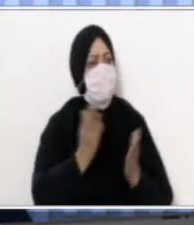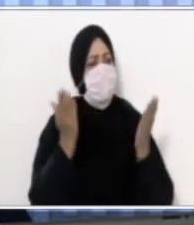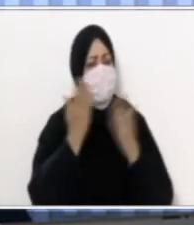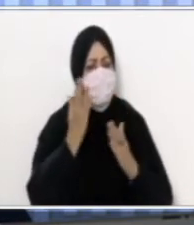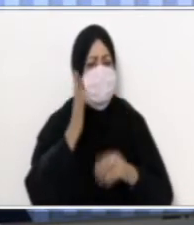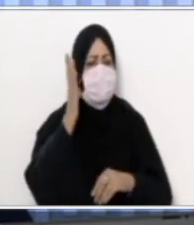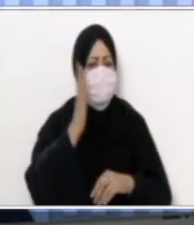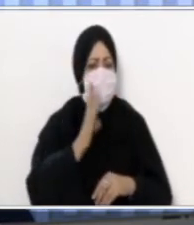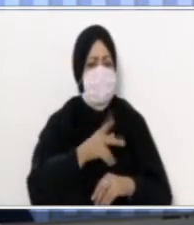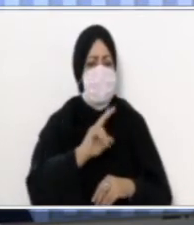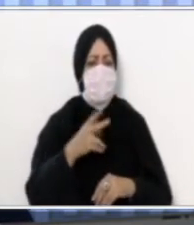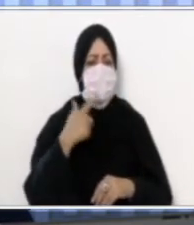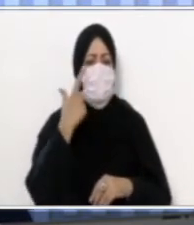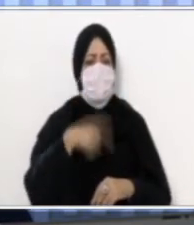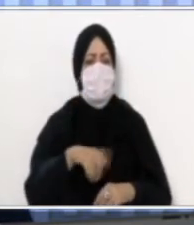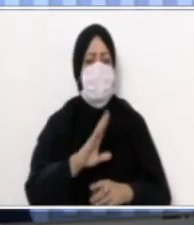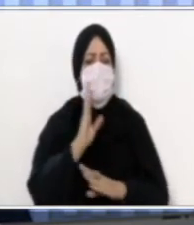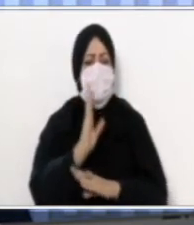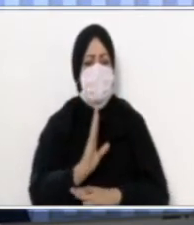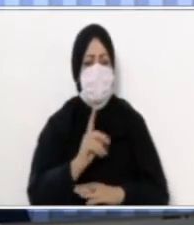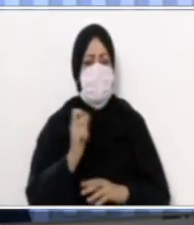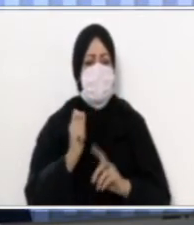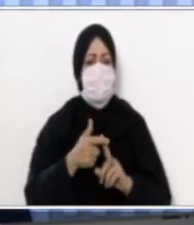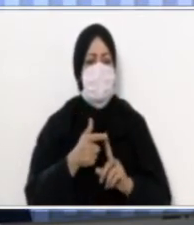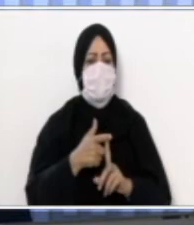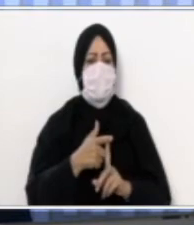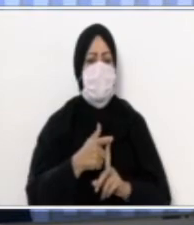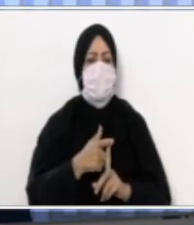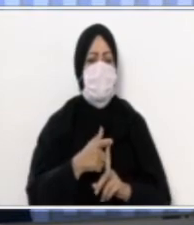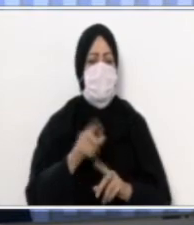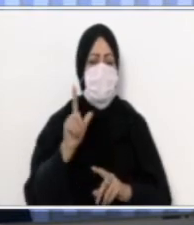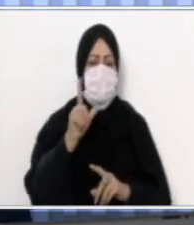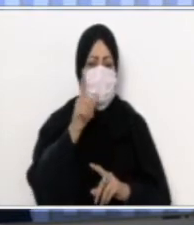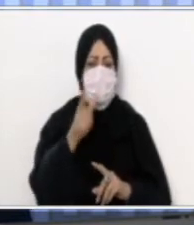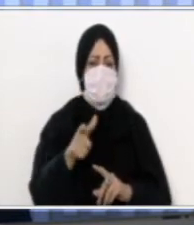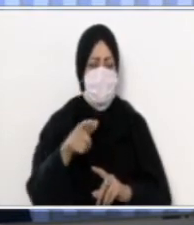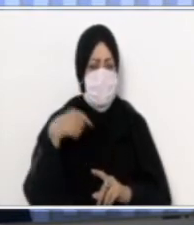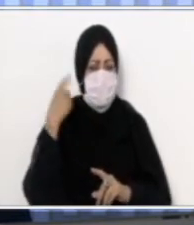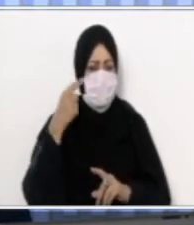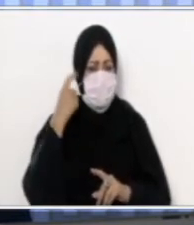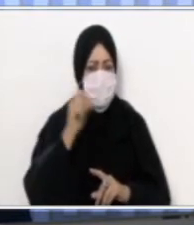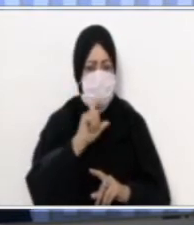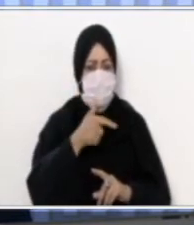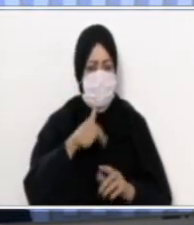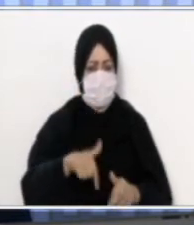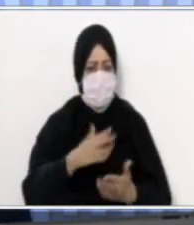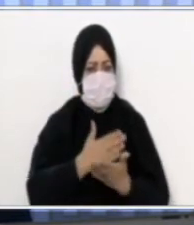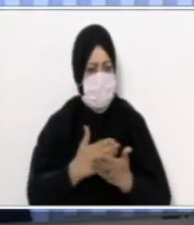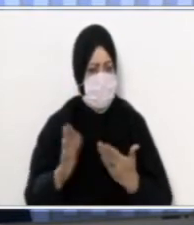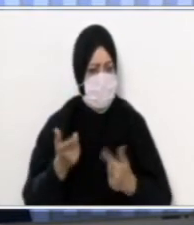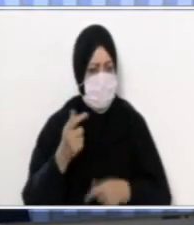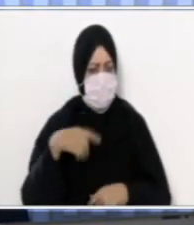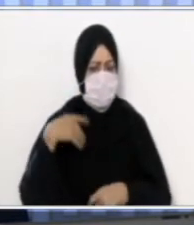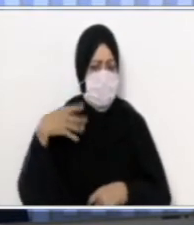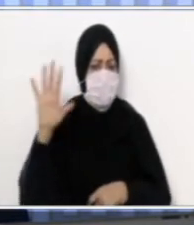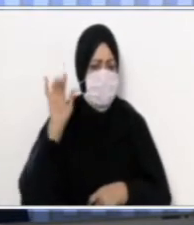وانت بعد ما اغتسلتي، لا تلتفتي لهذا أبدا، متعدليش عليه، وبعد ما تغتسلي صيمي وصلي